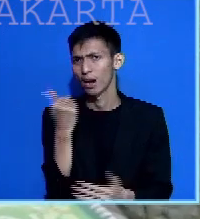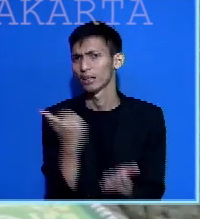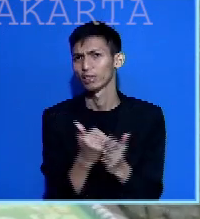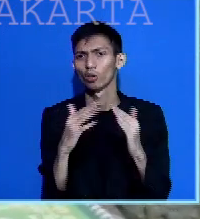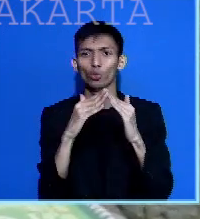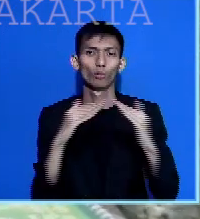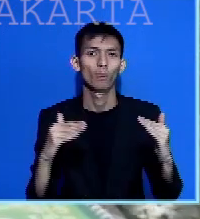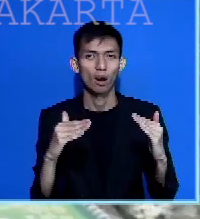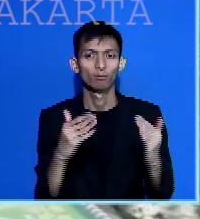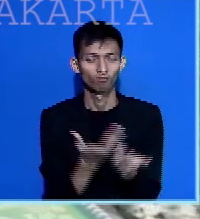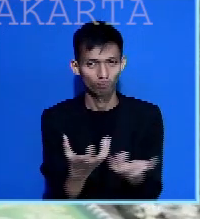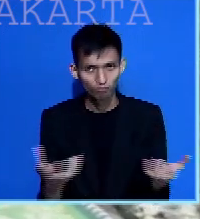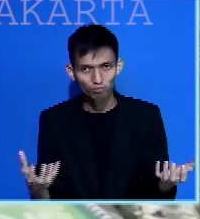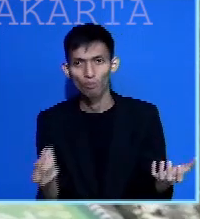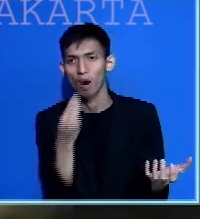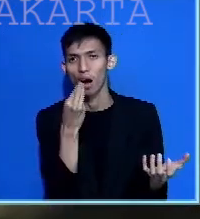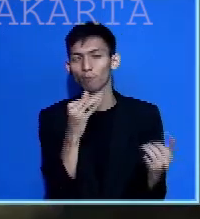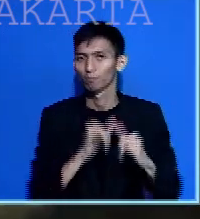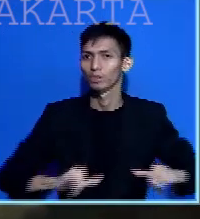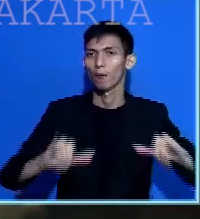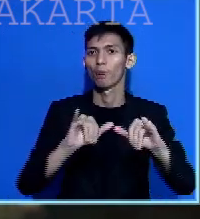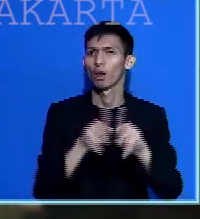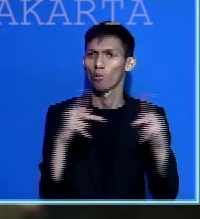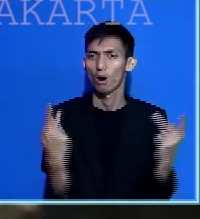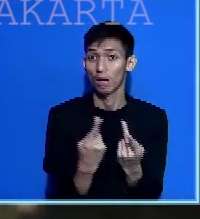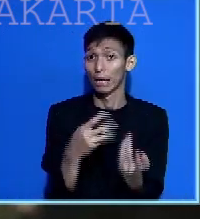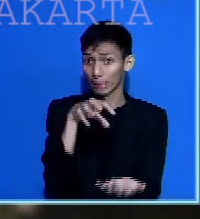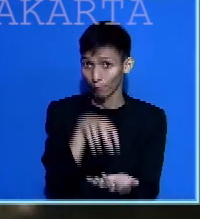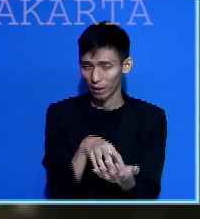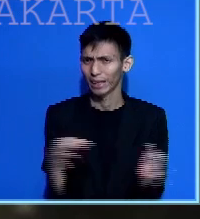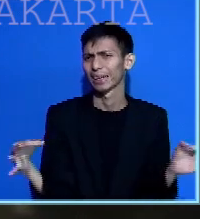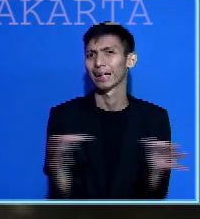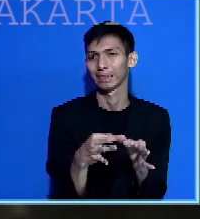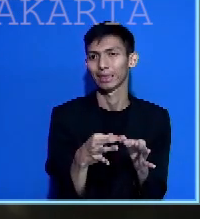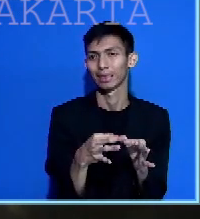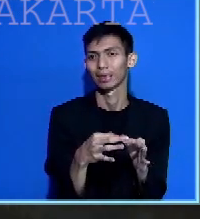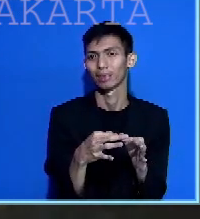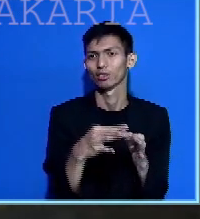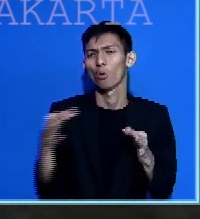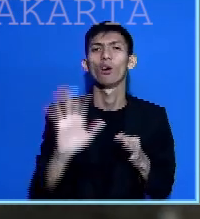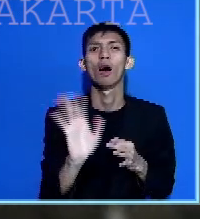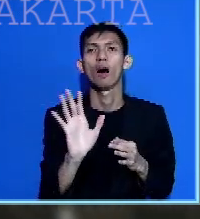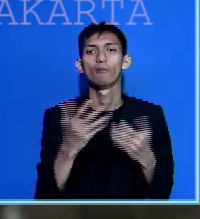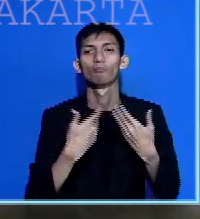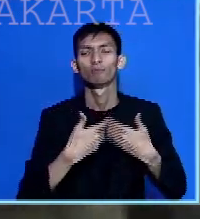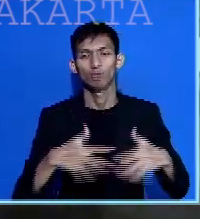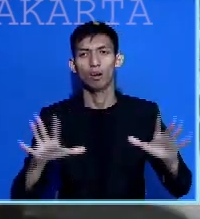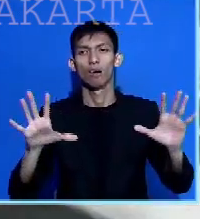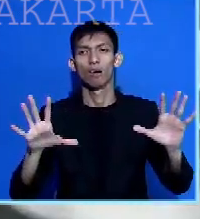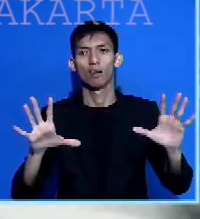dengan keluarga. Tempatnya strategis, tidak terlalu jauh dari pusat kota, namun terbebas dari hiruk-pikuk